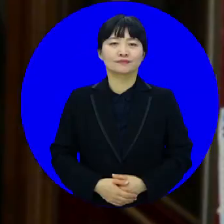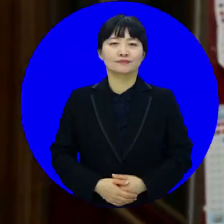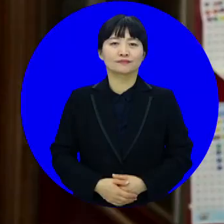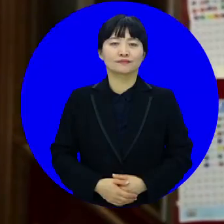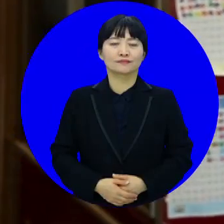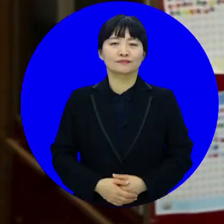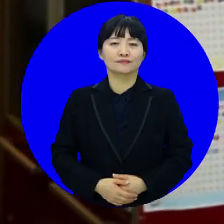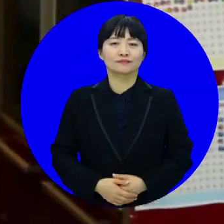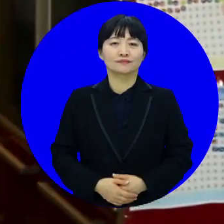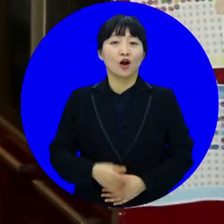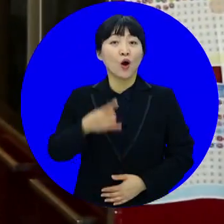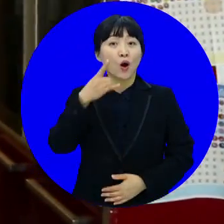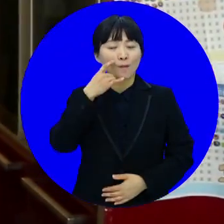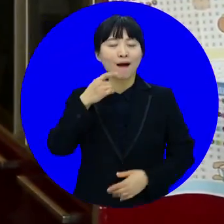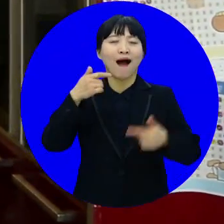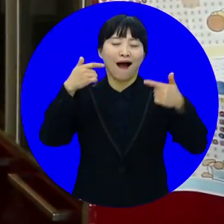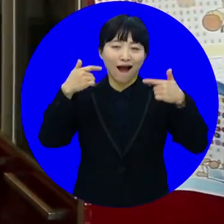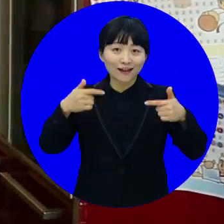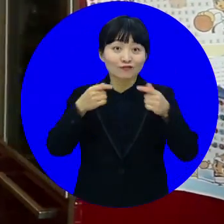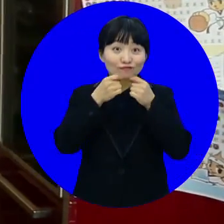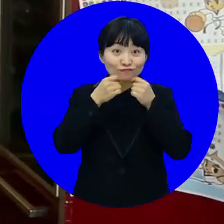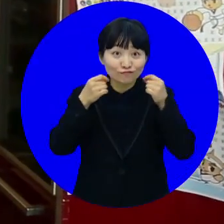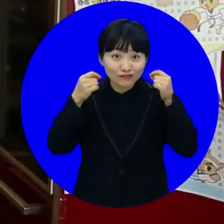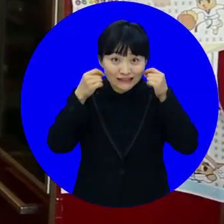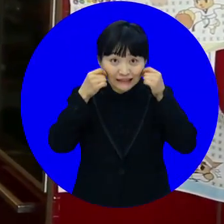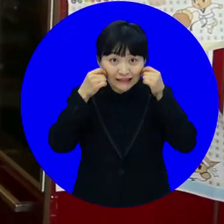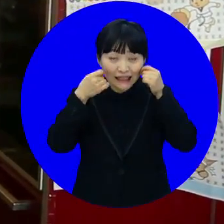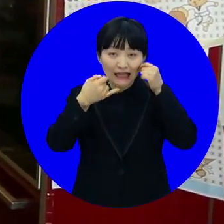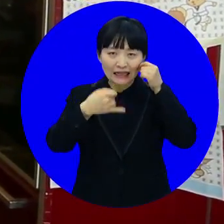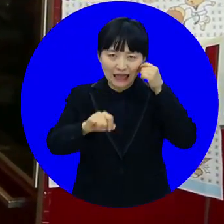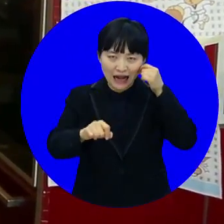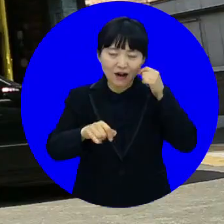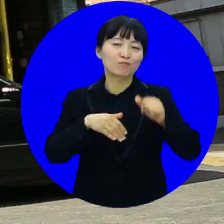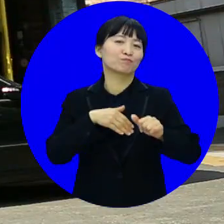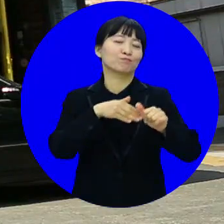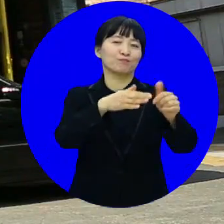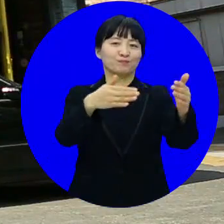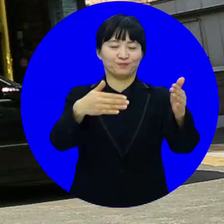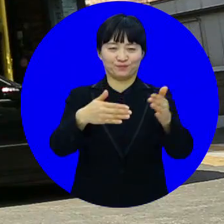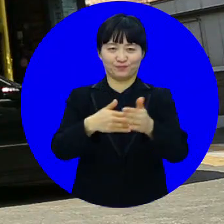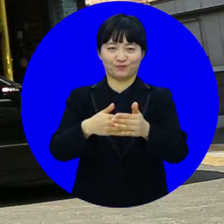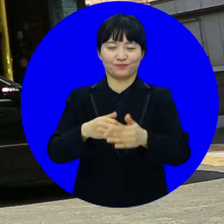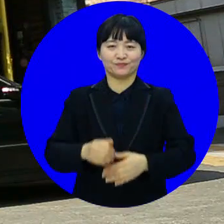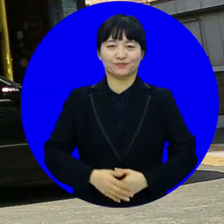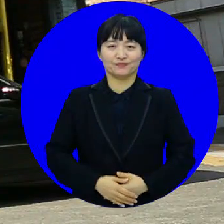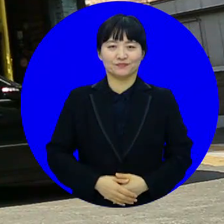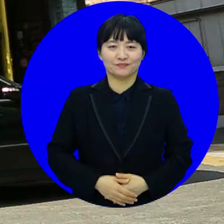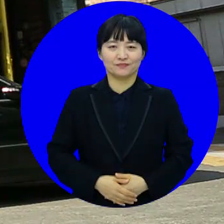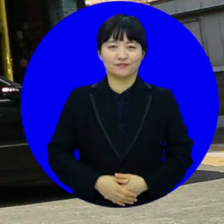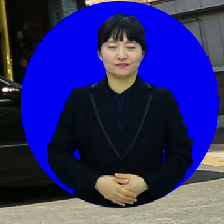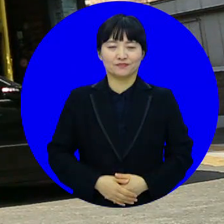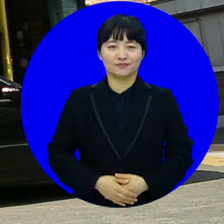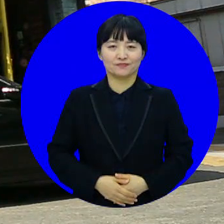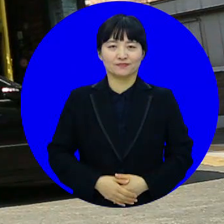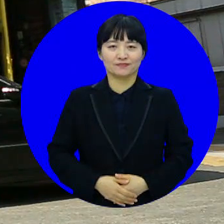아빠한테 맛있는 거 사달라고. 엄마 은진 씨는 항상 웃는 얼굴로 예린이를 보냅니다.